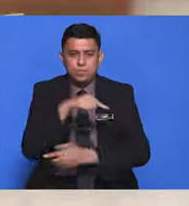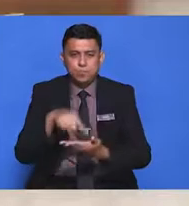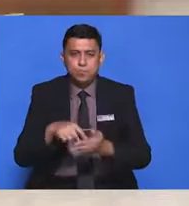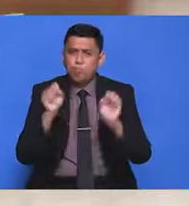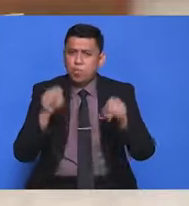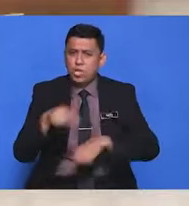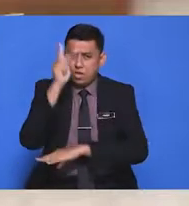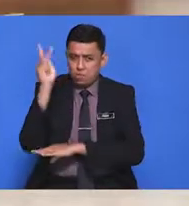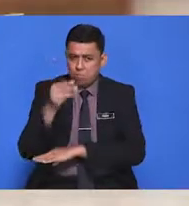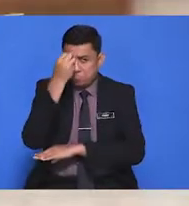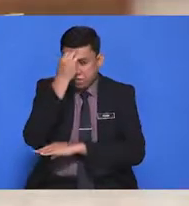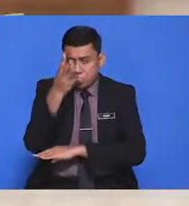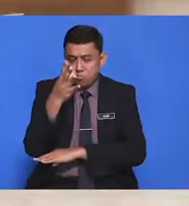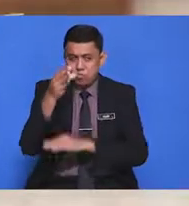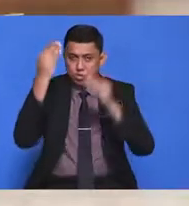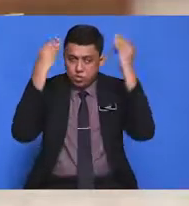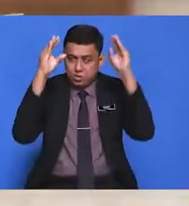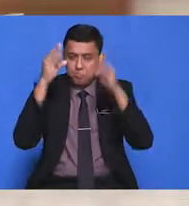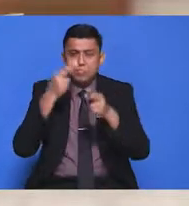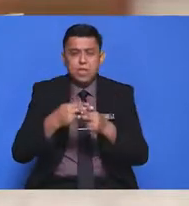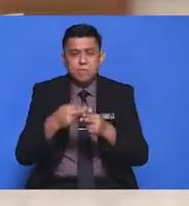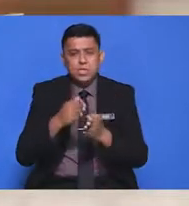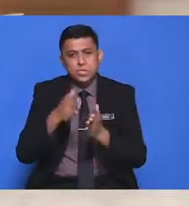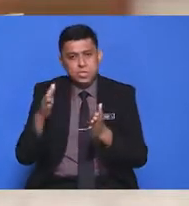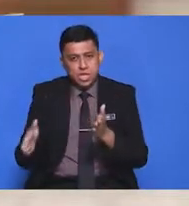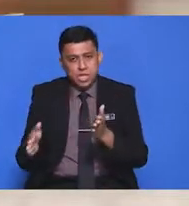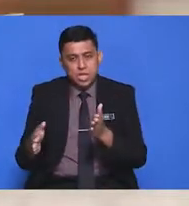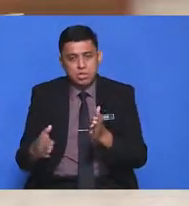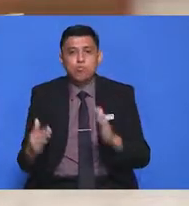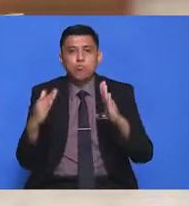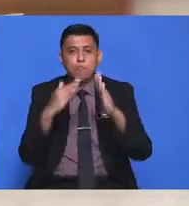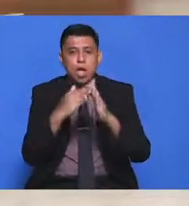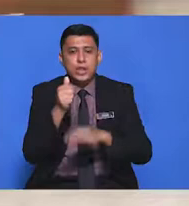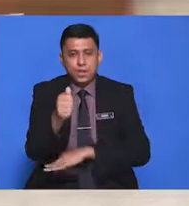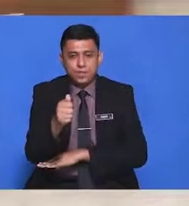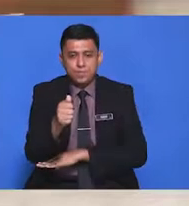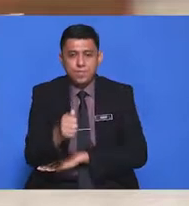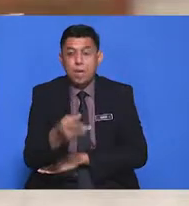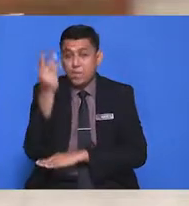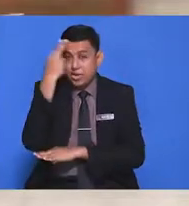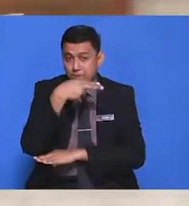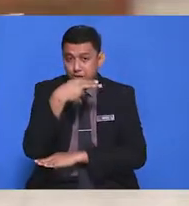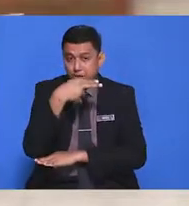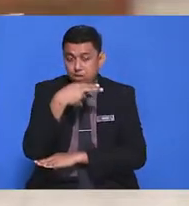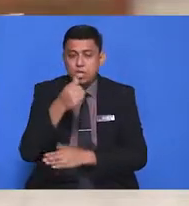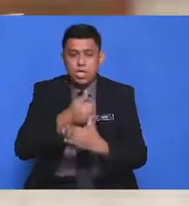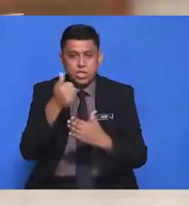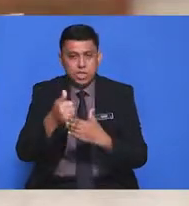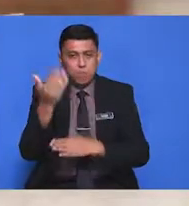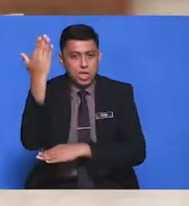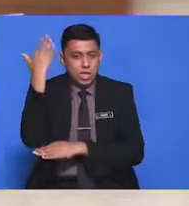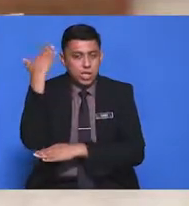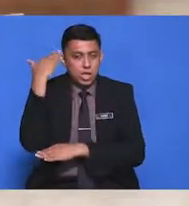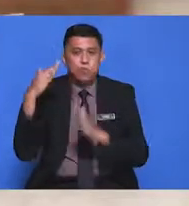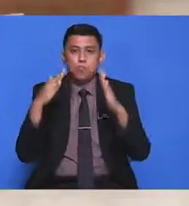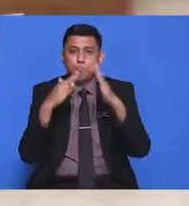bolehkah murid-murid memberitahu cikgu nama jiran yang tinggal bersebelahan atau berhadapan atau di bahagian